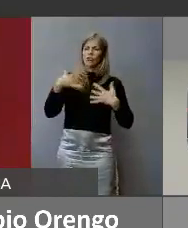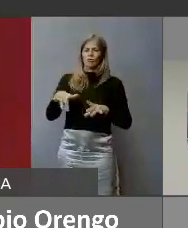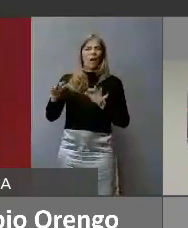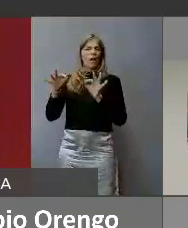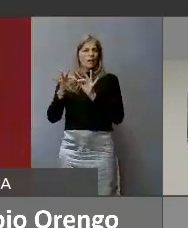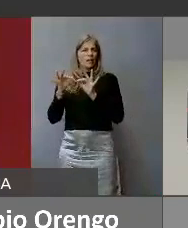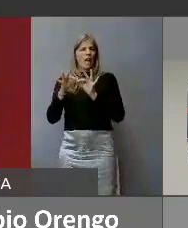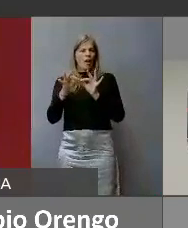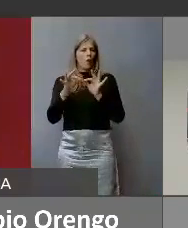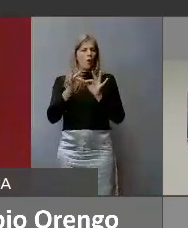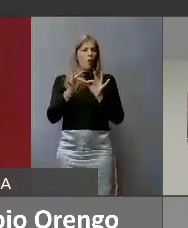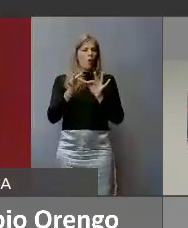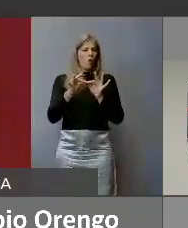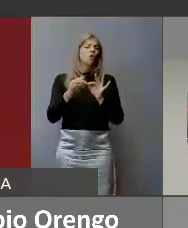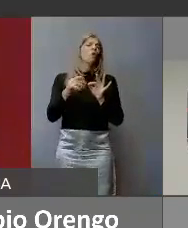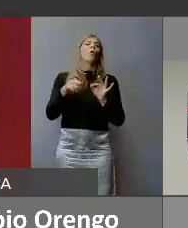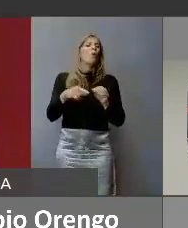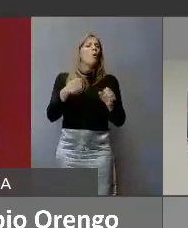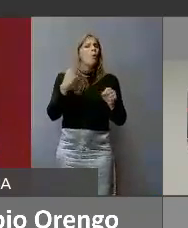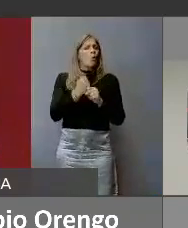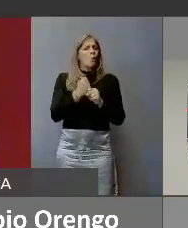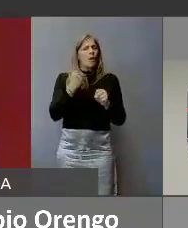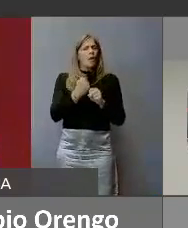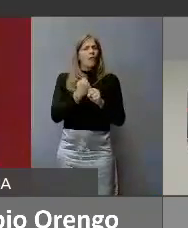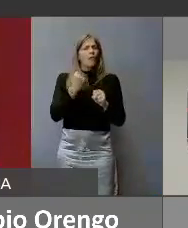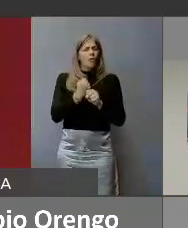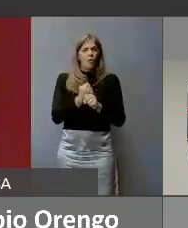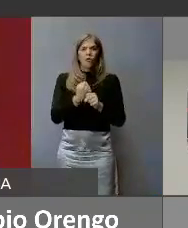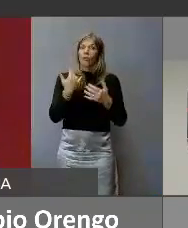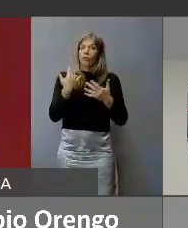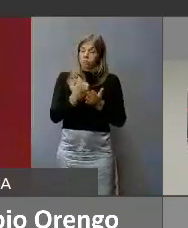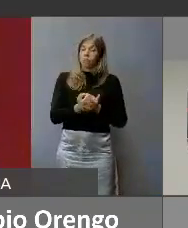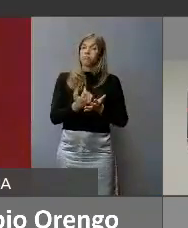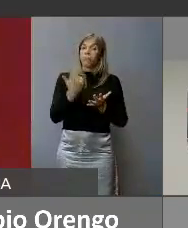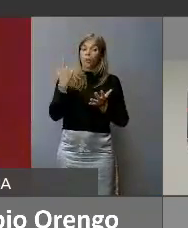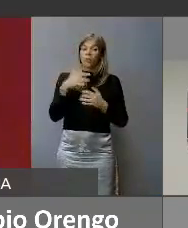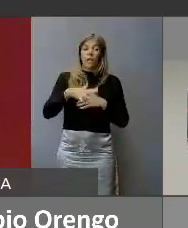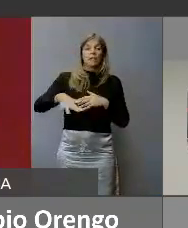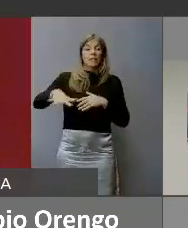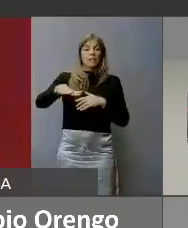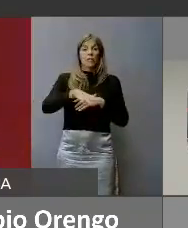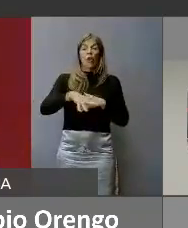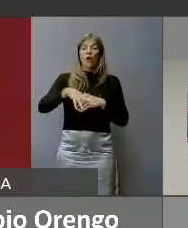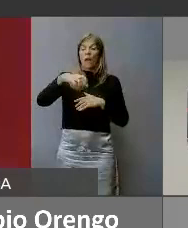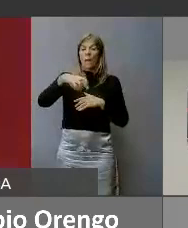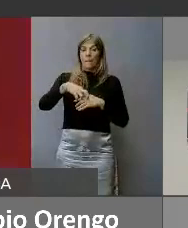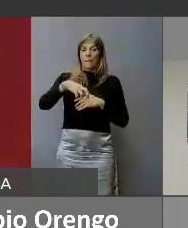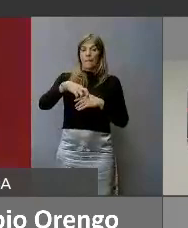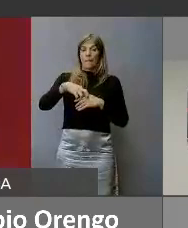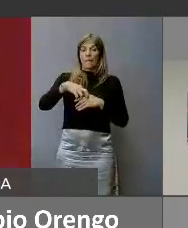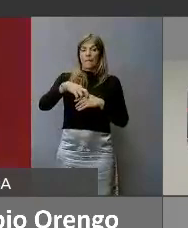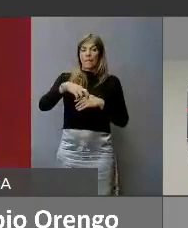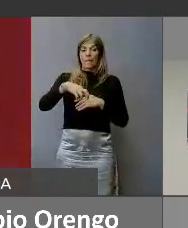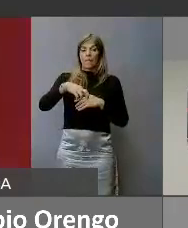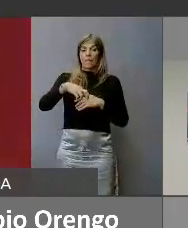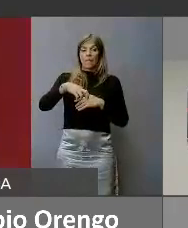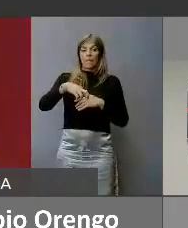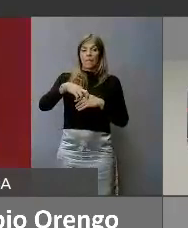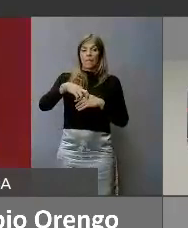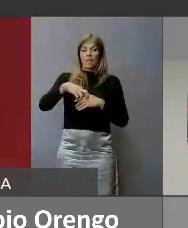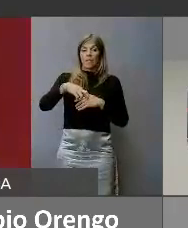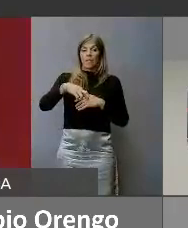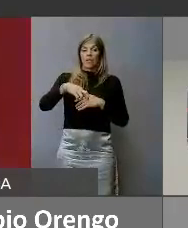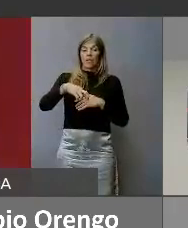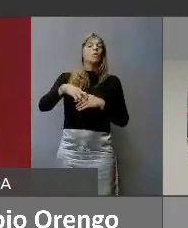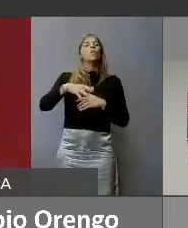lavoro c'è molto fondamentale per tutto a pegli per l'area diciamo c'è